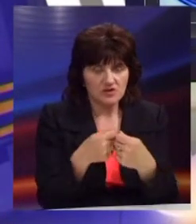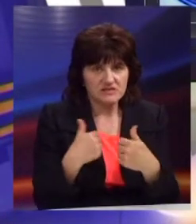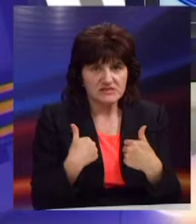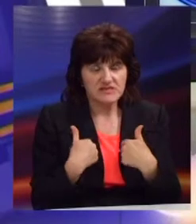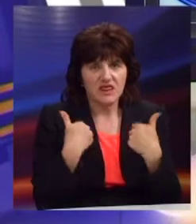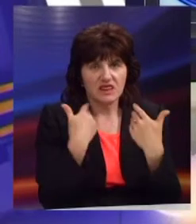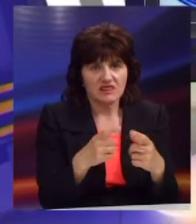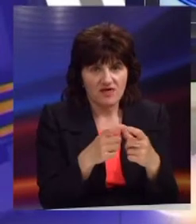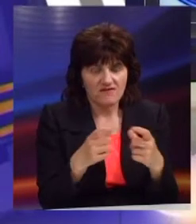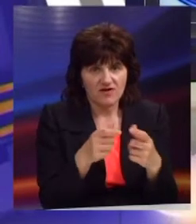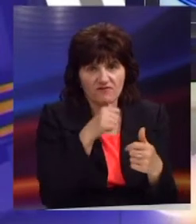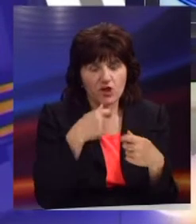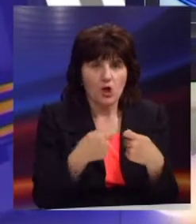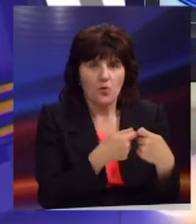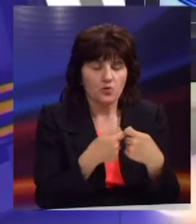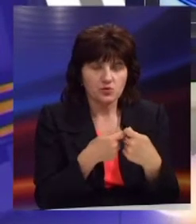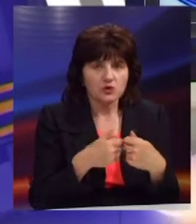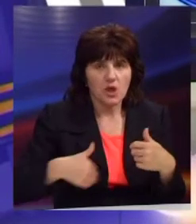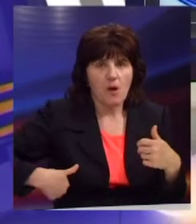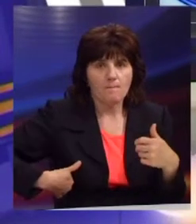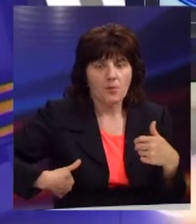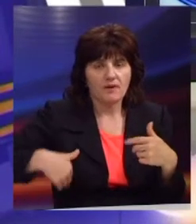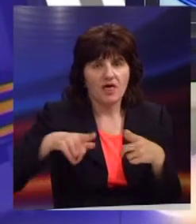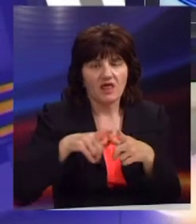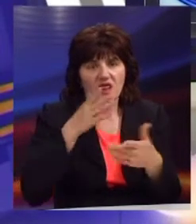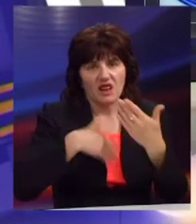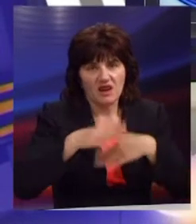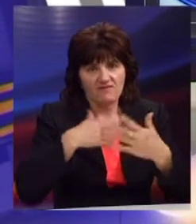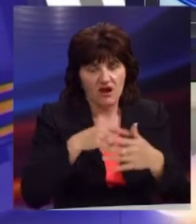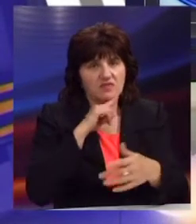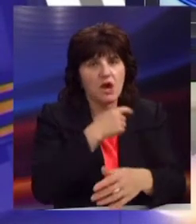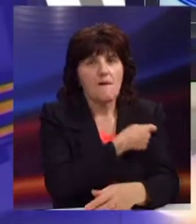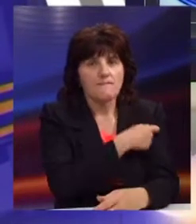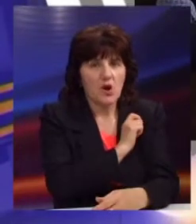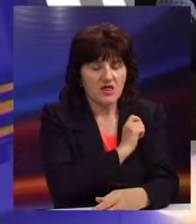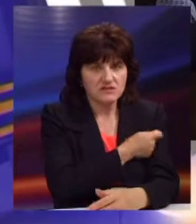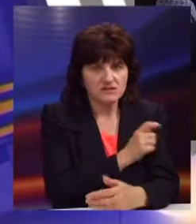su Udruženje bubrežnih invalida Subotice i Internacionalna policijska asocijacija.